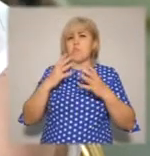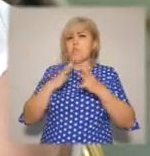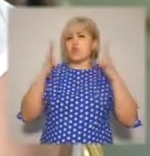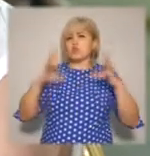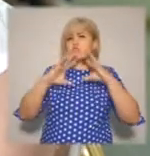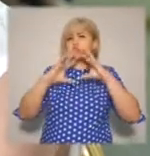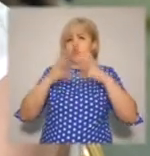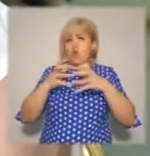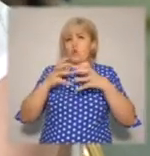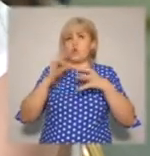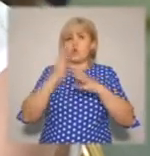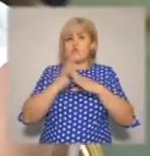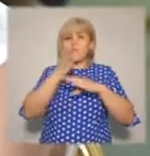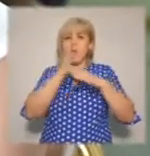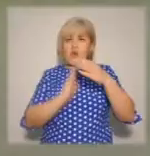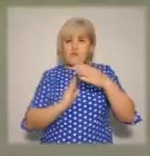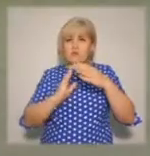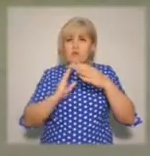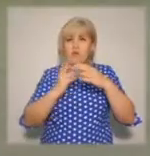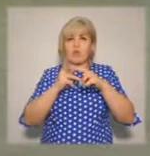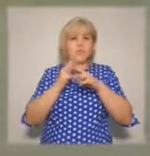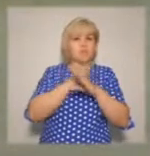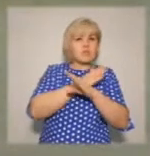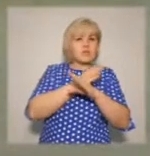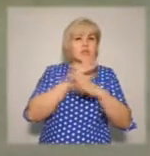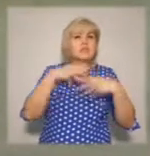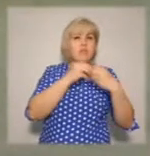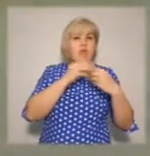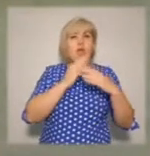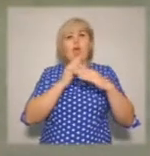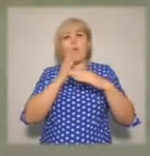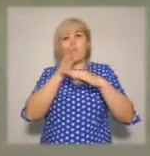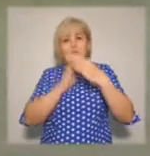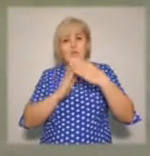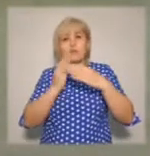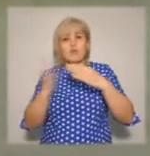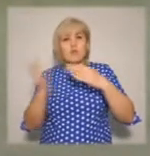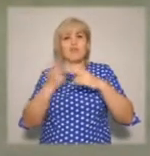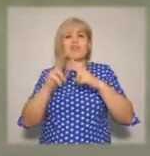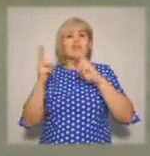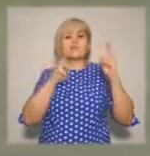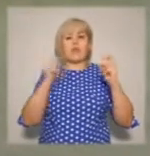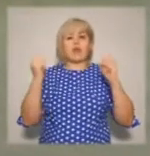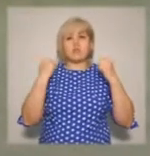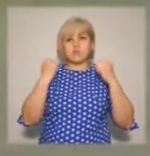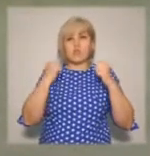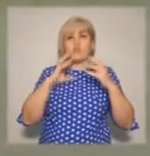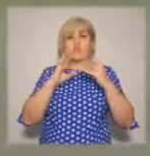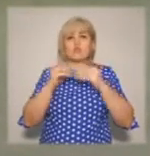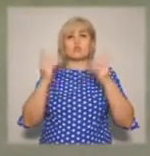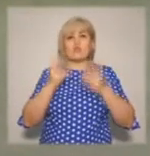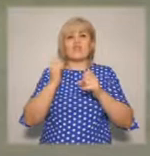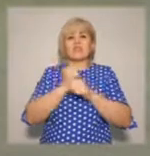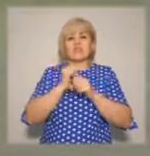то половина шара – это семья, а половина шара – это танцевальный спорт. Причем надо сделать акцент, что семья тоже